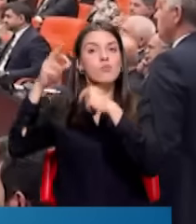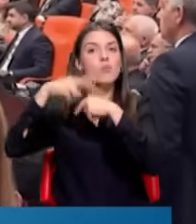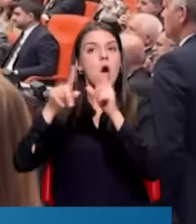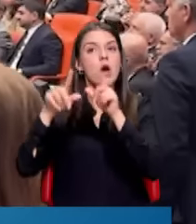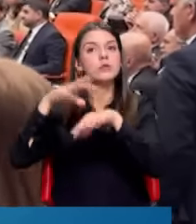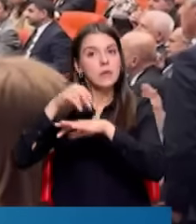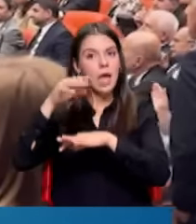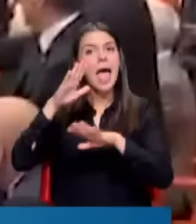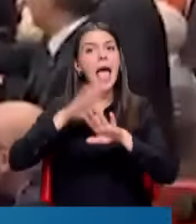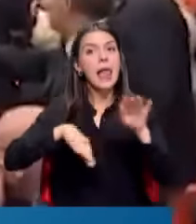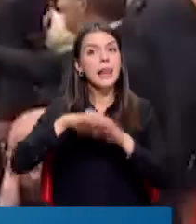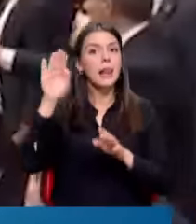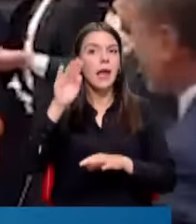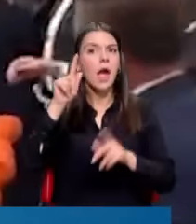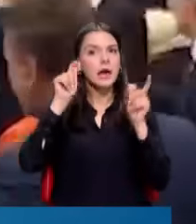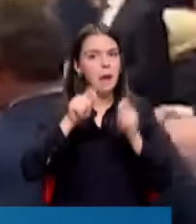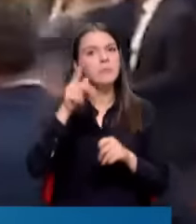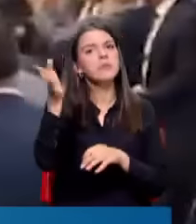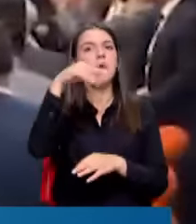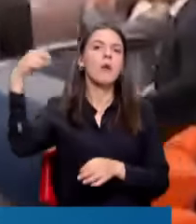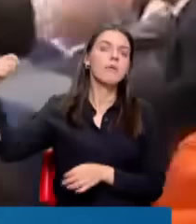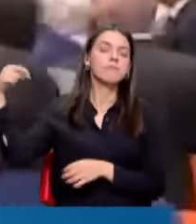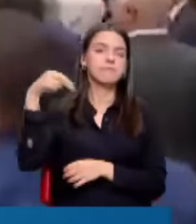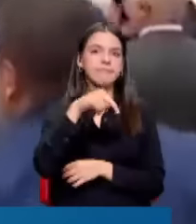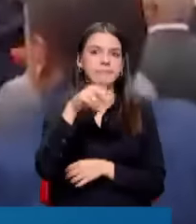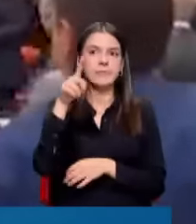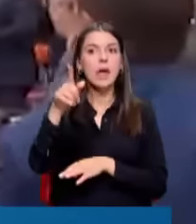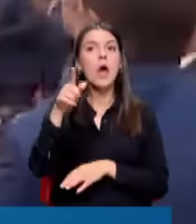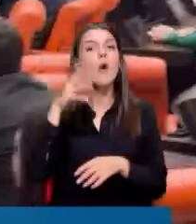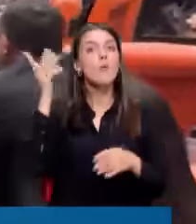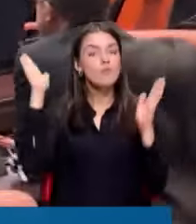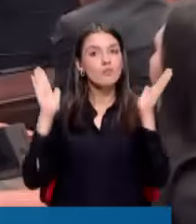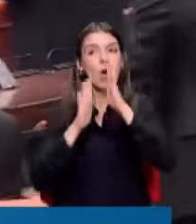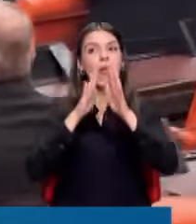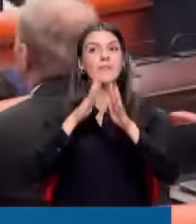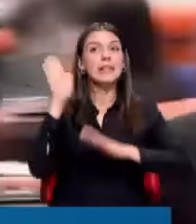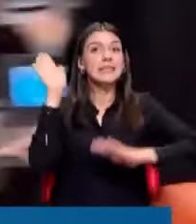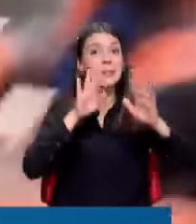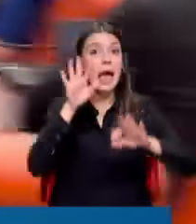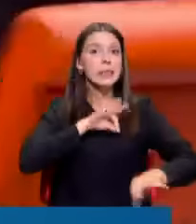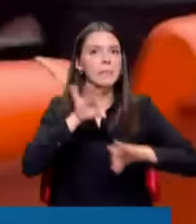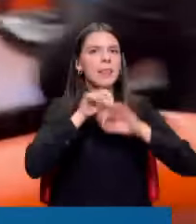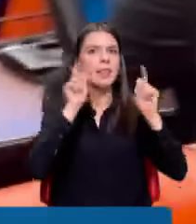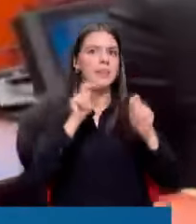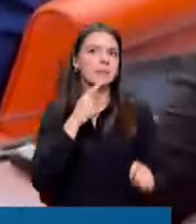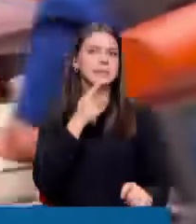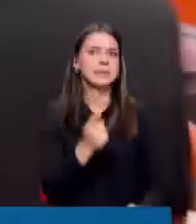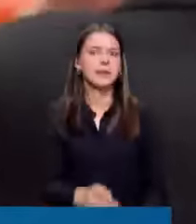yaptı ve sonrasında yaşananlar. Muhalefet saldırının planlı olduğunu söylüyor.